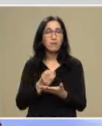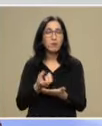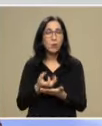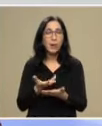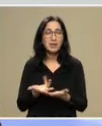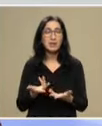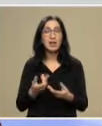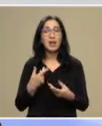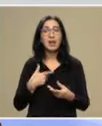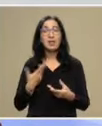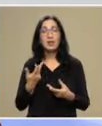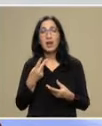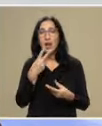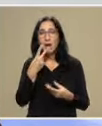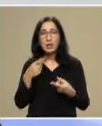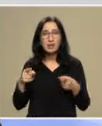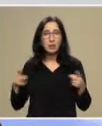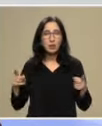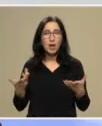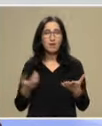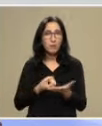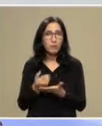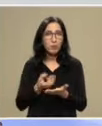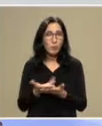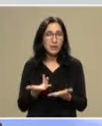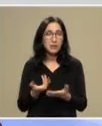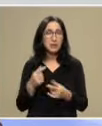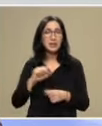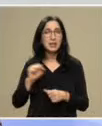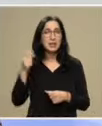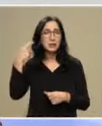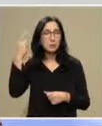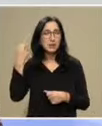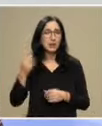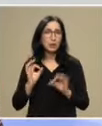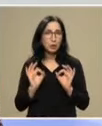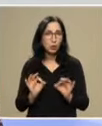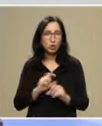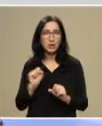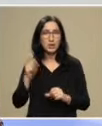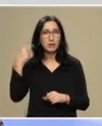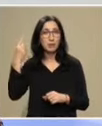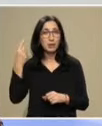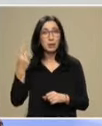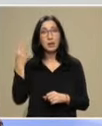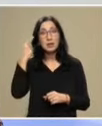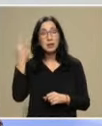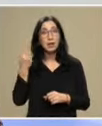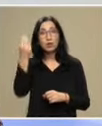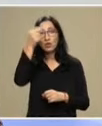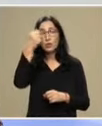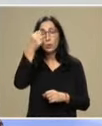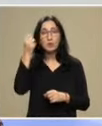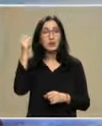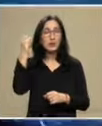т.е. все по-трудно ще става да различаваме информацията базирана на факти и измислената информация. Знаете, че